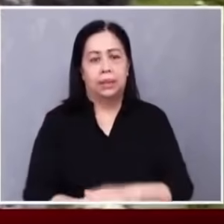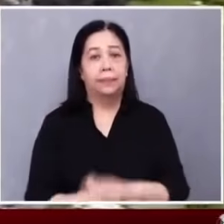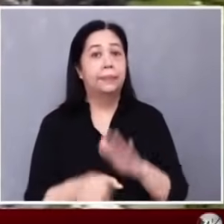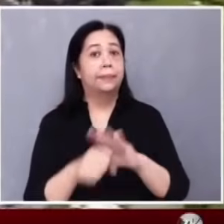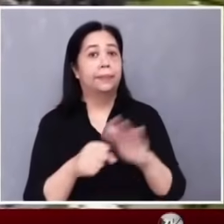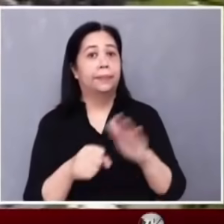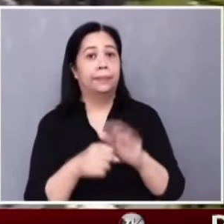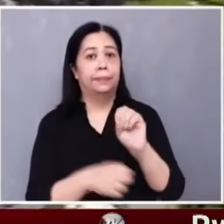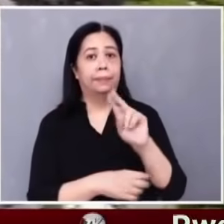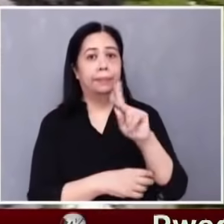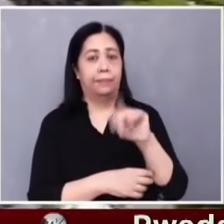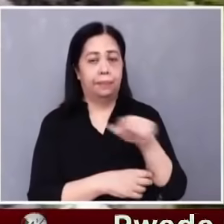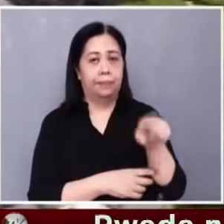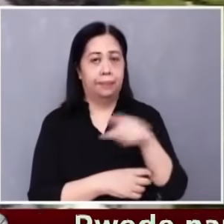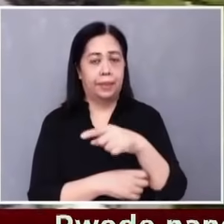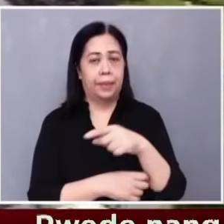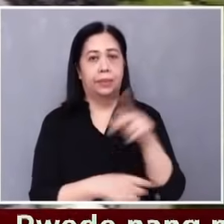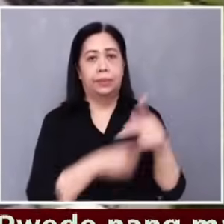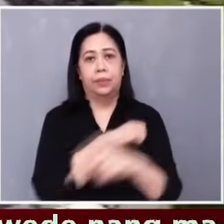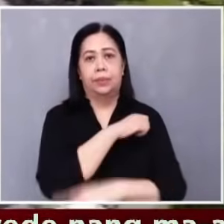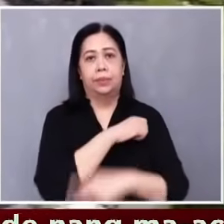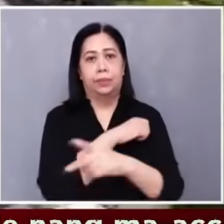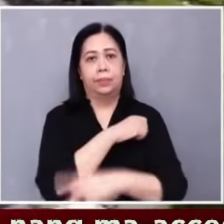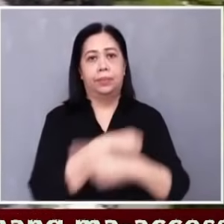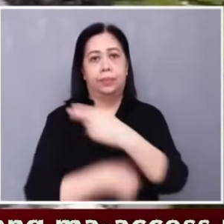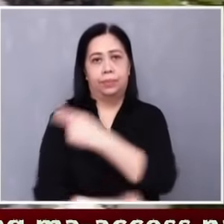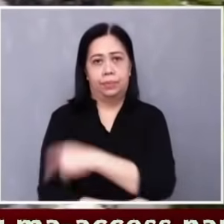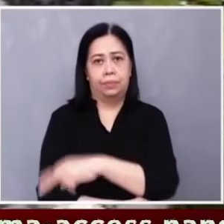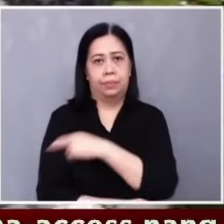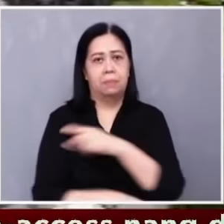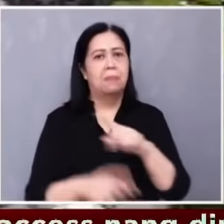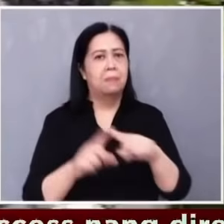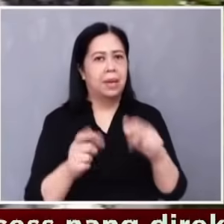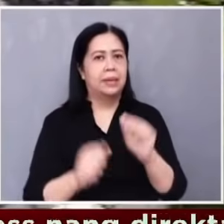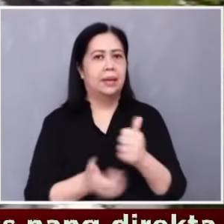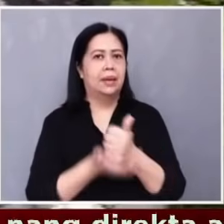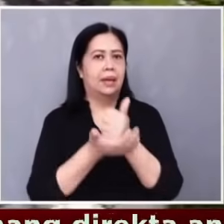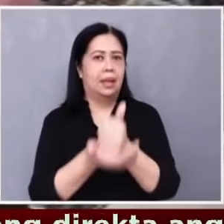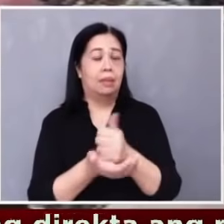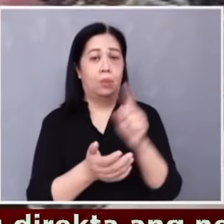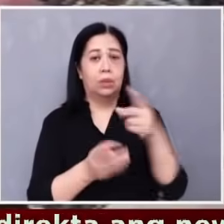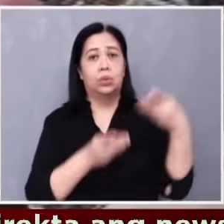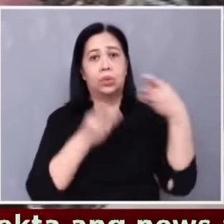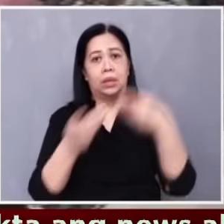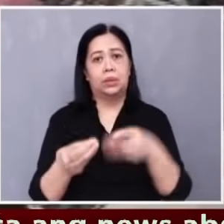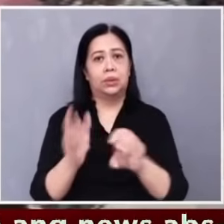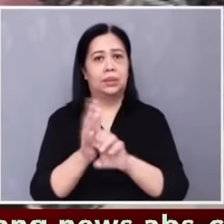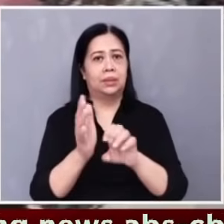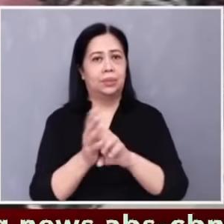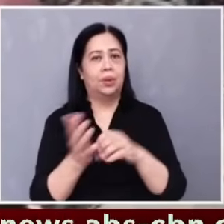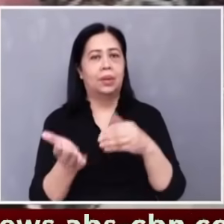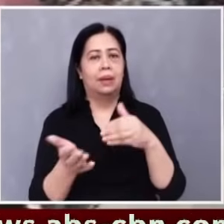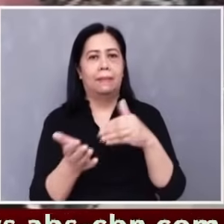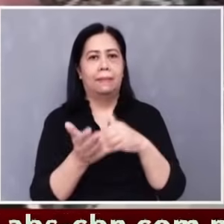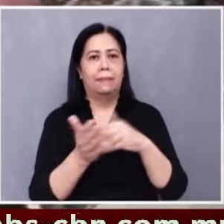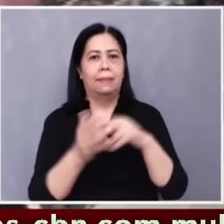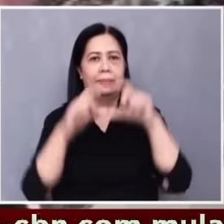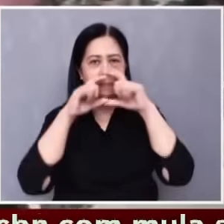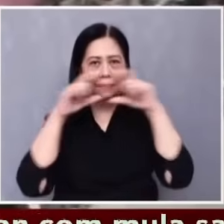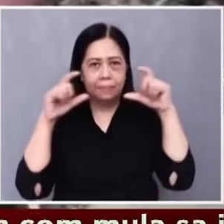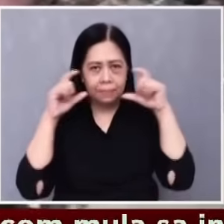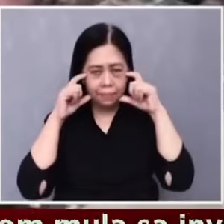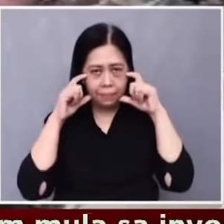ng provincial hospital. Pero makakatulong din umano ang mga donasyon gaya ng mga medical grade face mask.